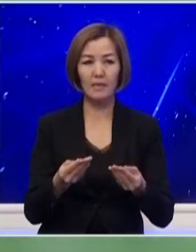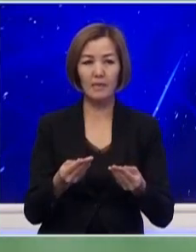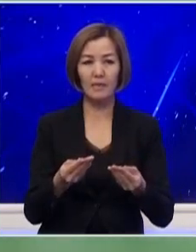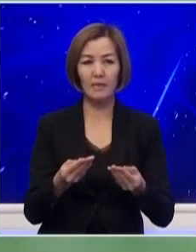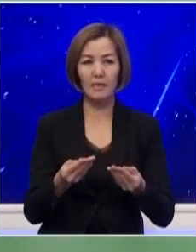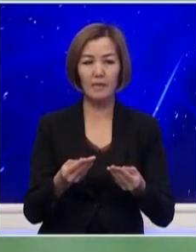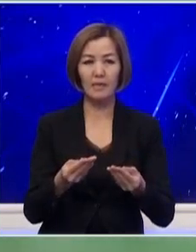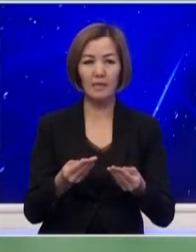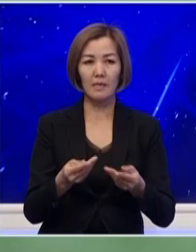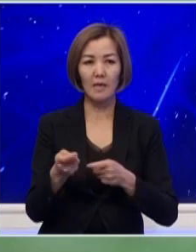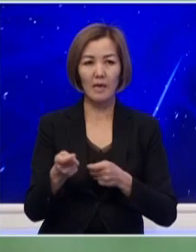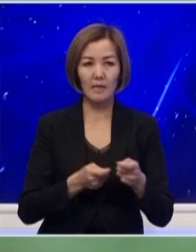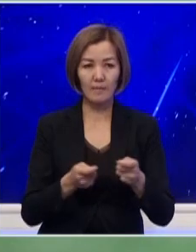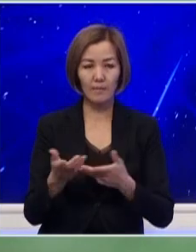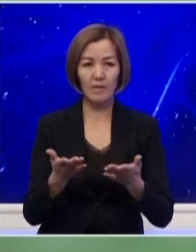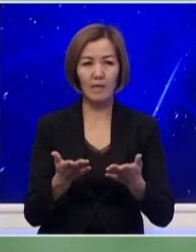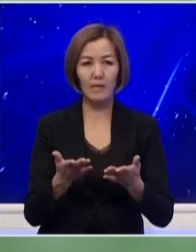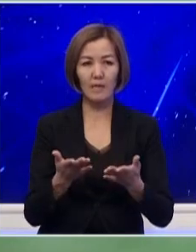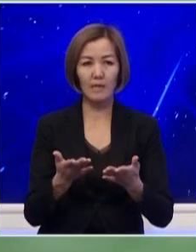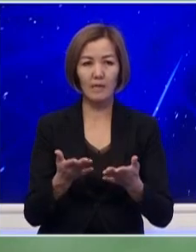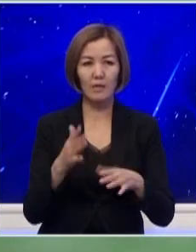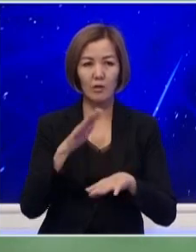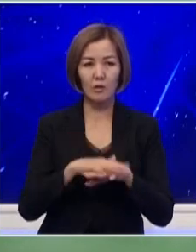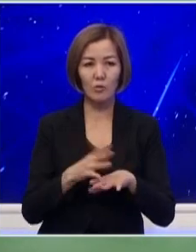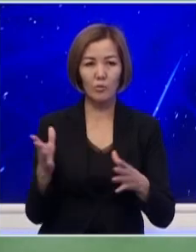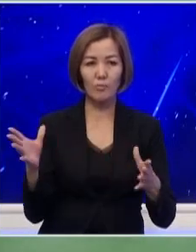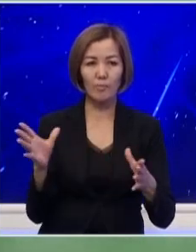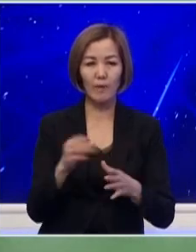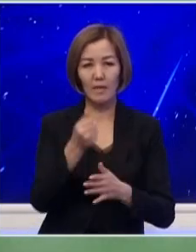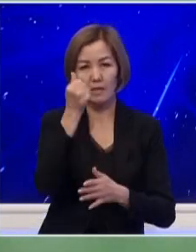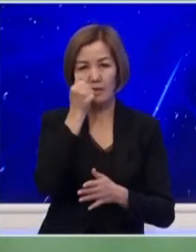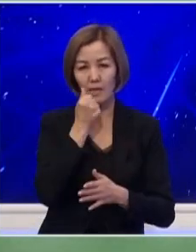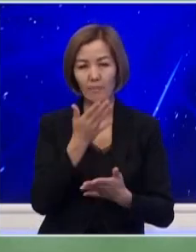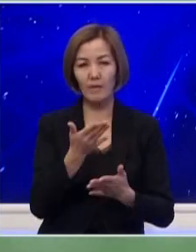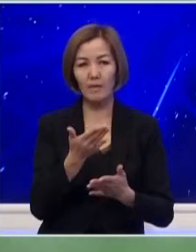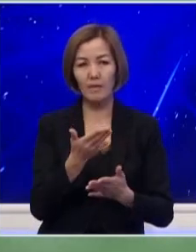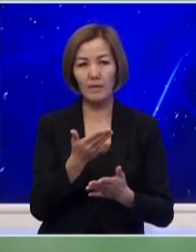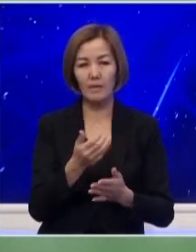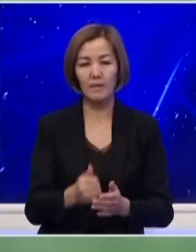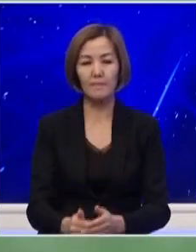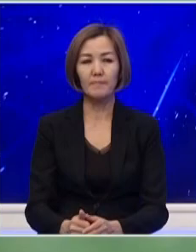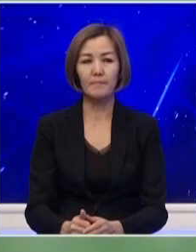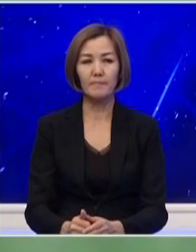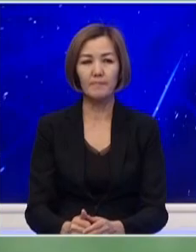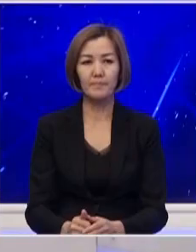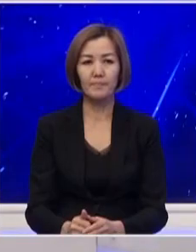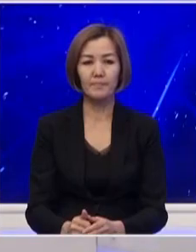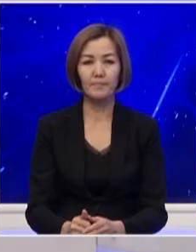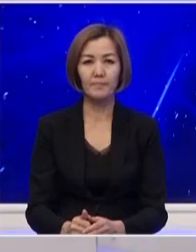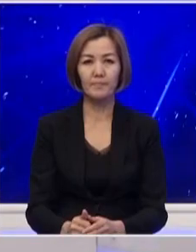Асқарға және де осы қорға бәріне алғысым шексіз, бәріне рахмет айтамын.